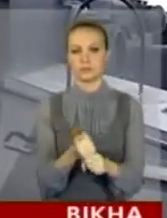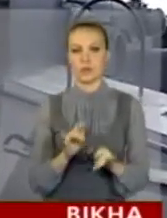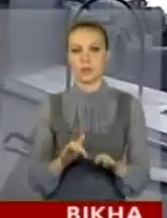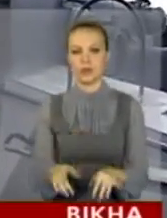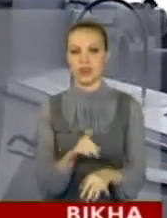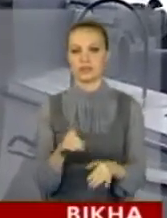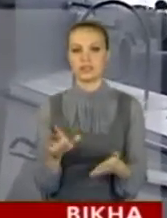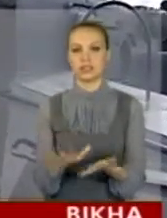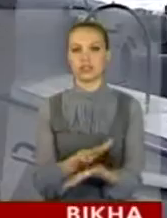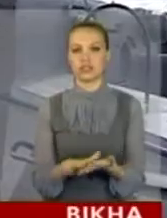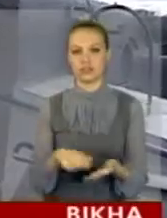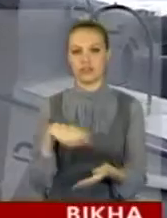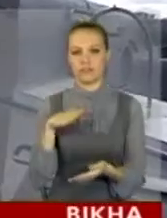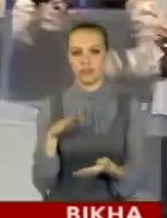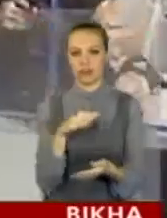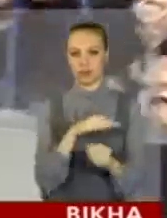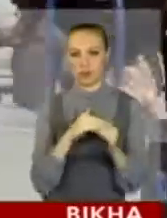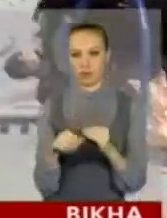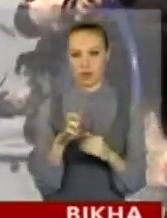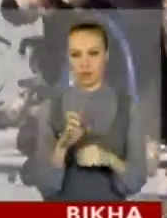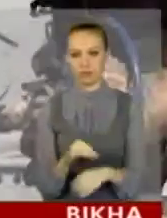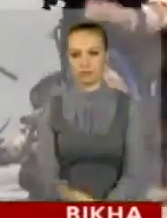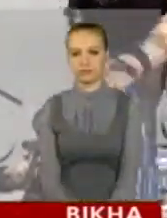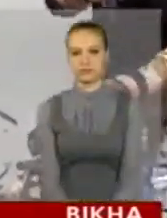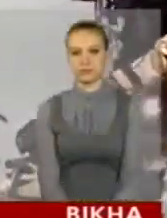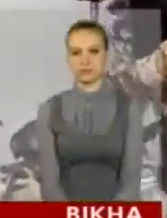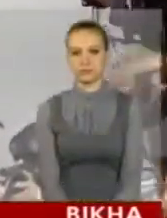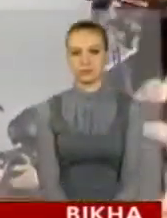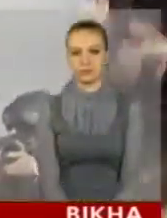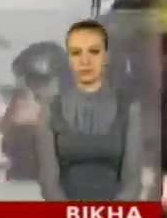із зачищення верхньої палуби фрегата.